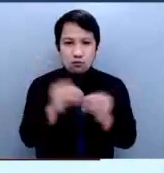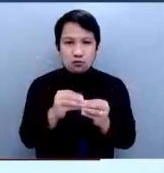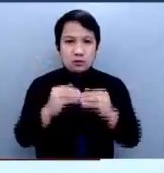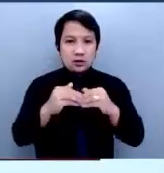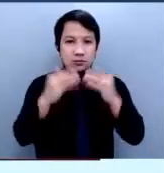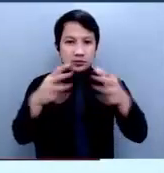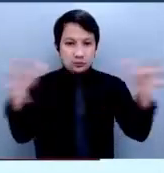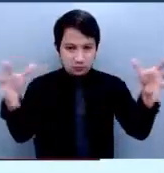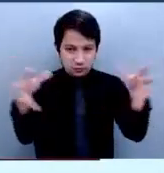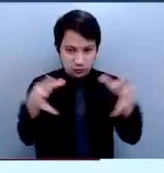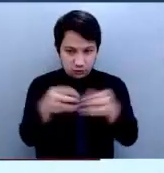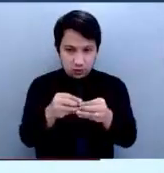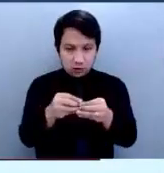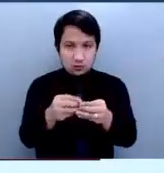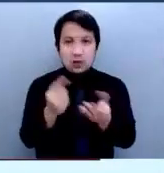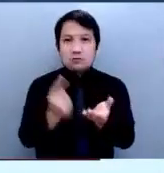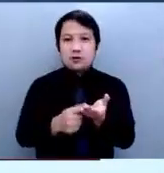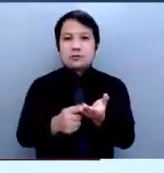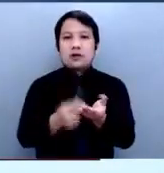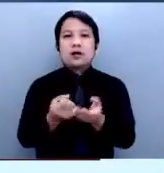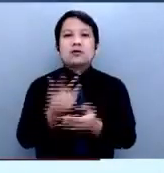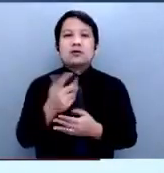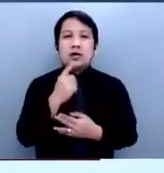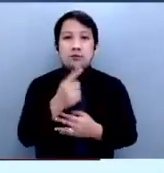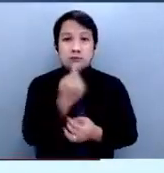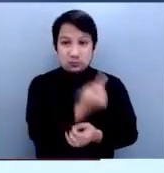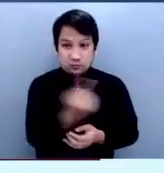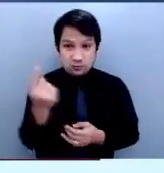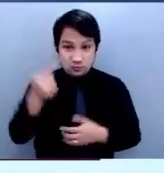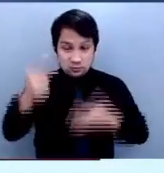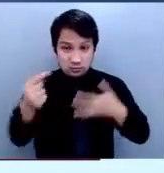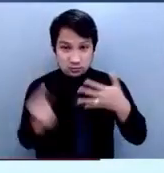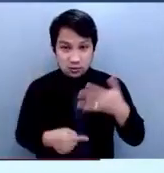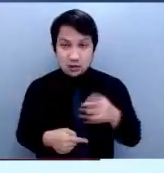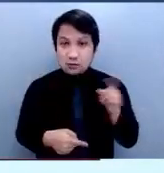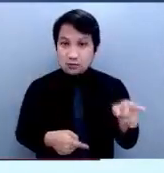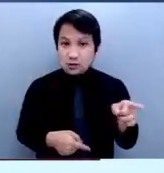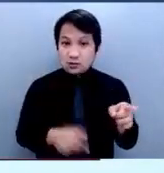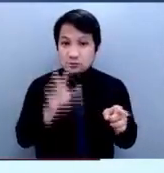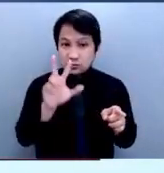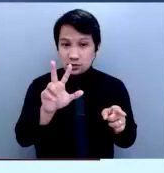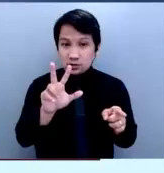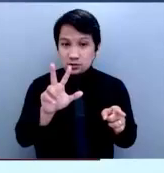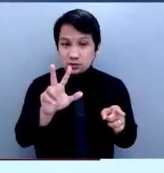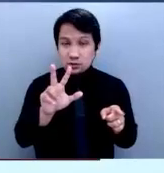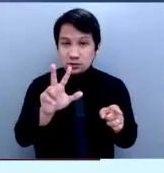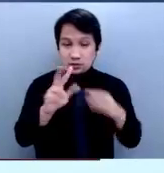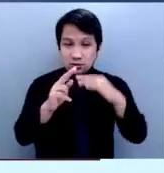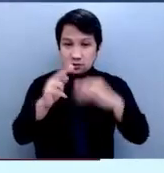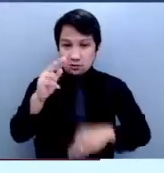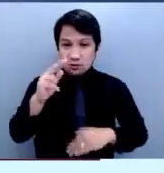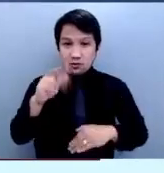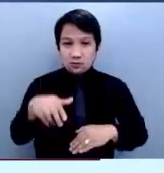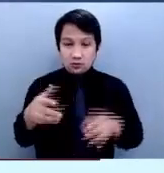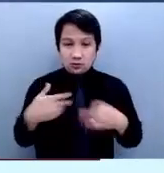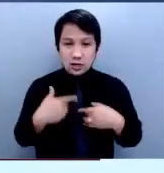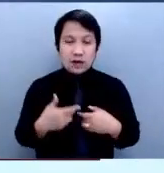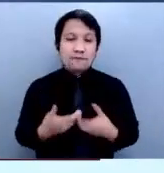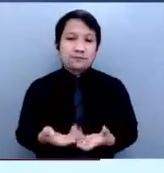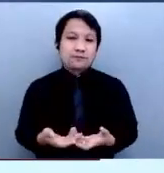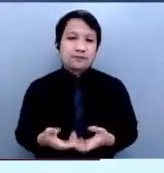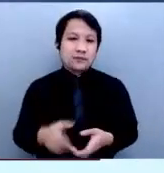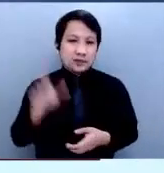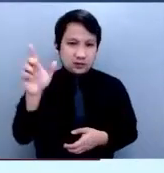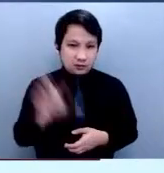mga nakuhang puntos mula sa bawat criteria. Kung 3 points pababa lang ang nakuha ninyo, low risk